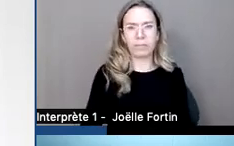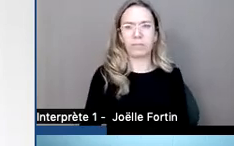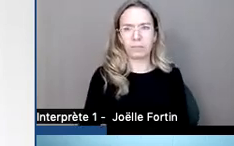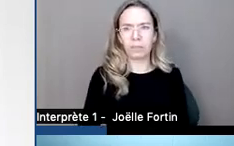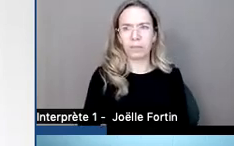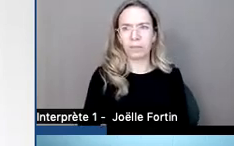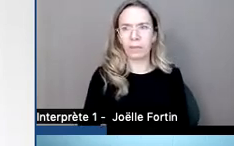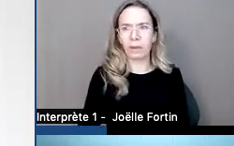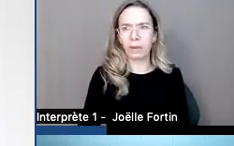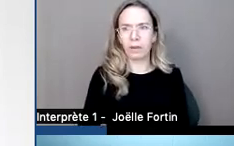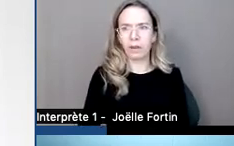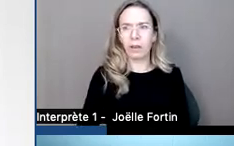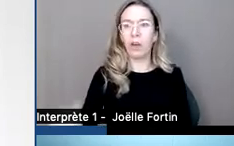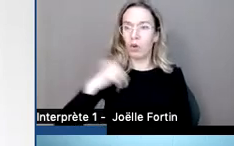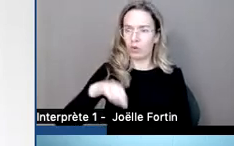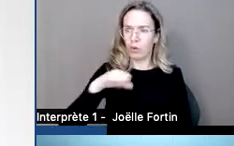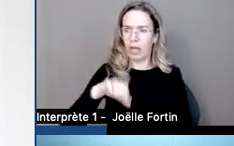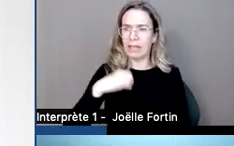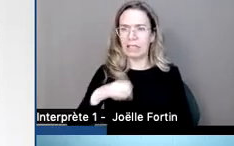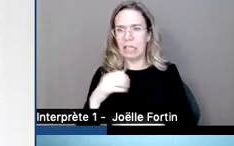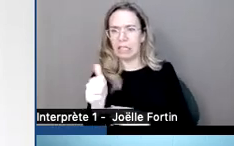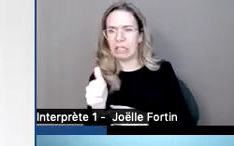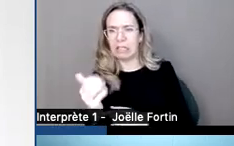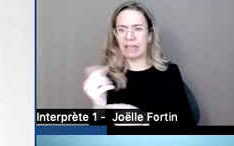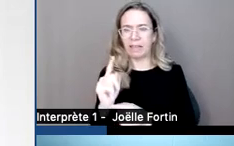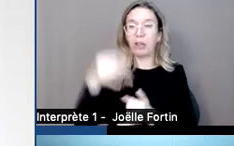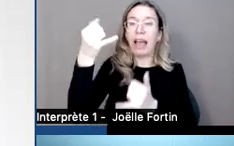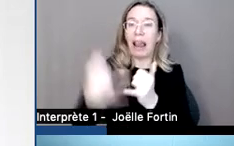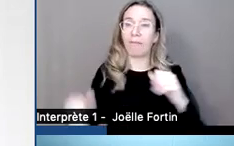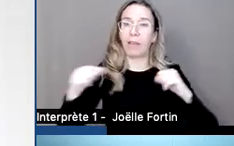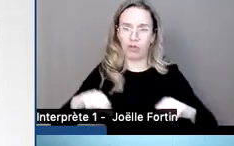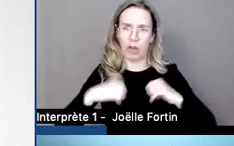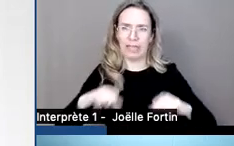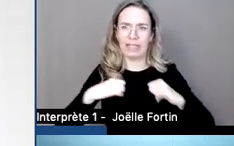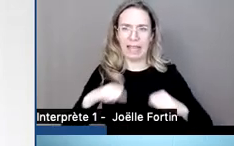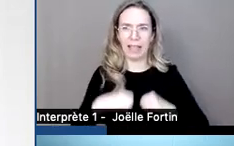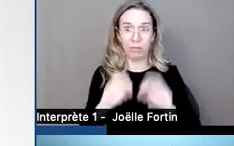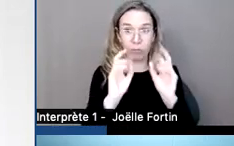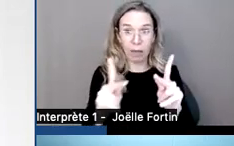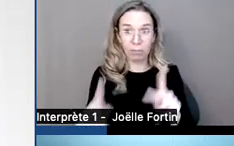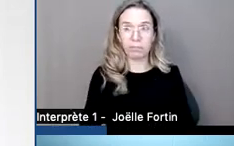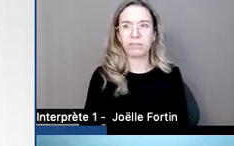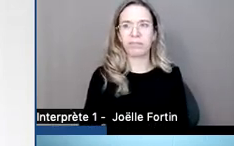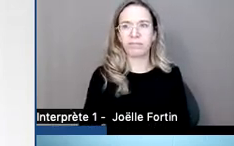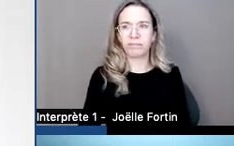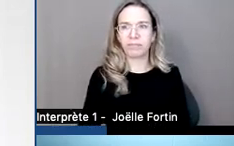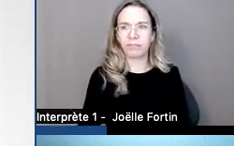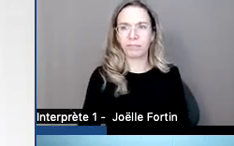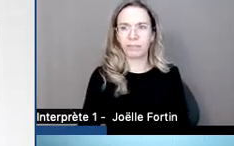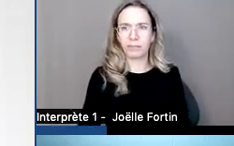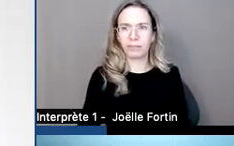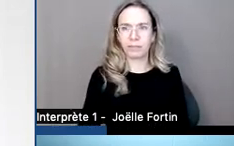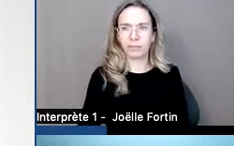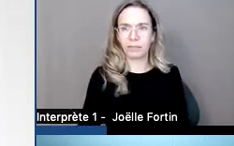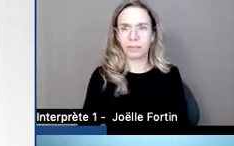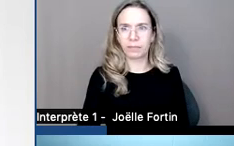essayer autant possible de vous accorder 10-15 minutes à la fin pour les questions. Ça vous va? Parfait.